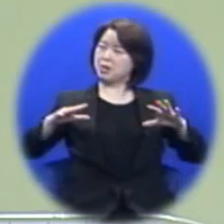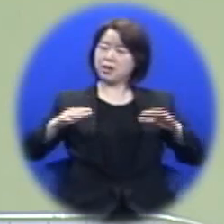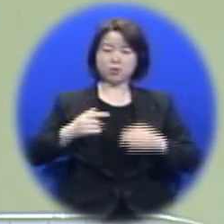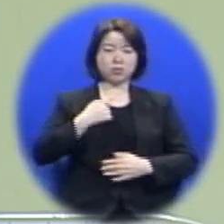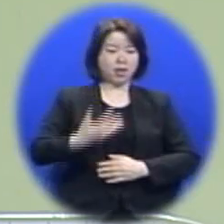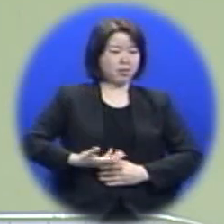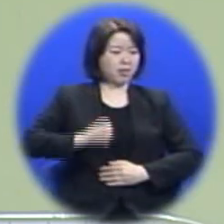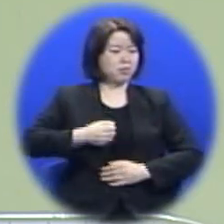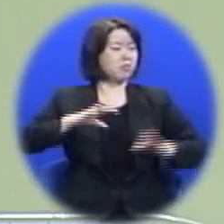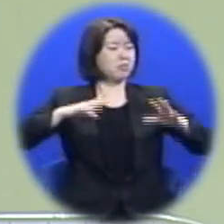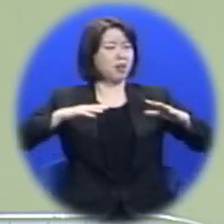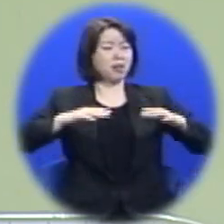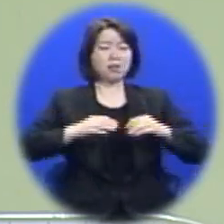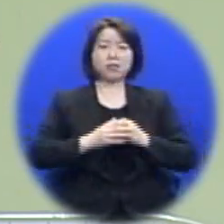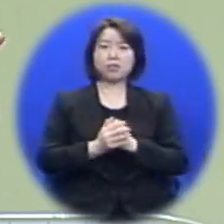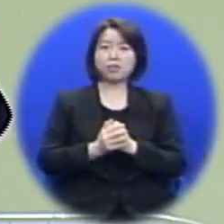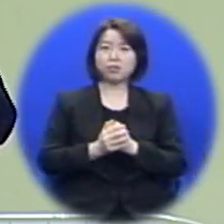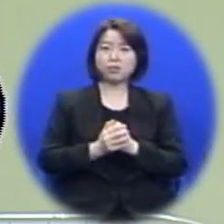자랑하고